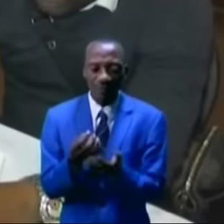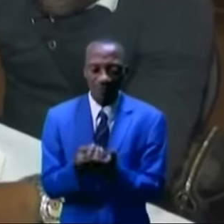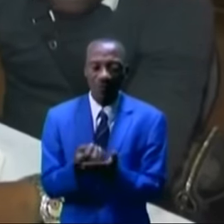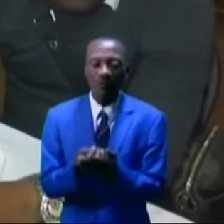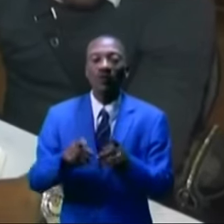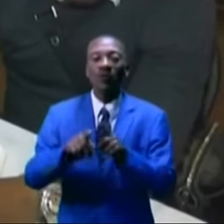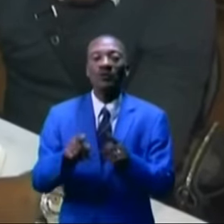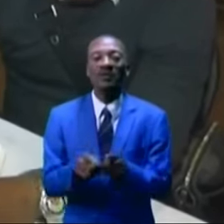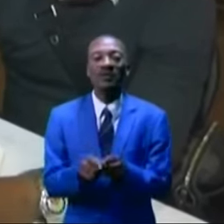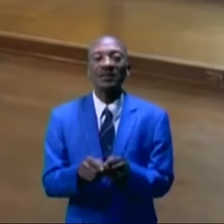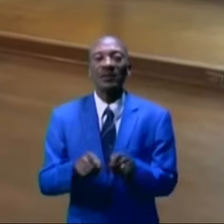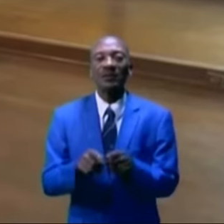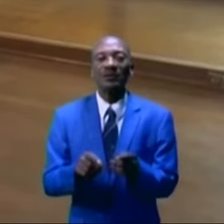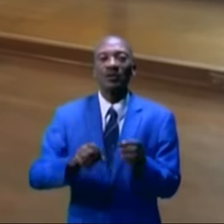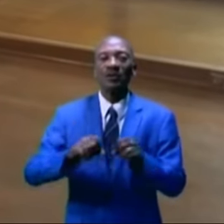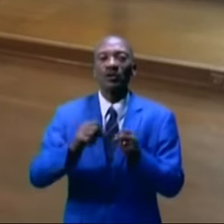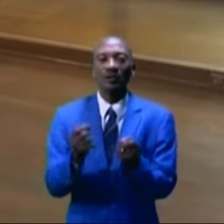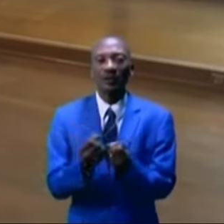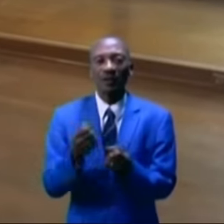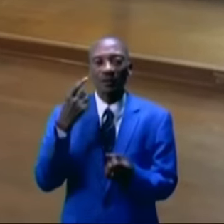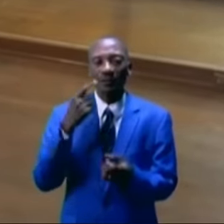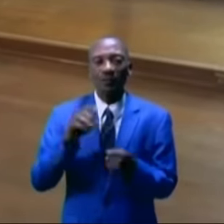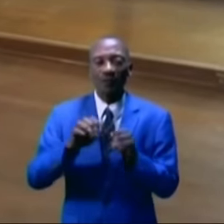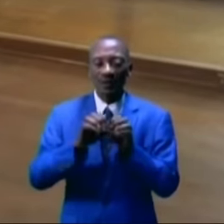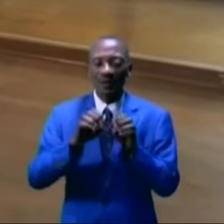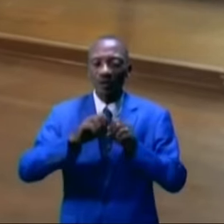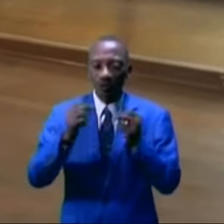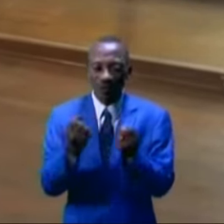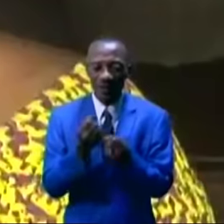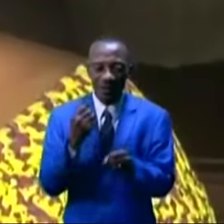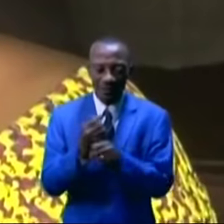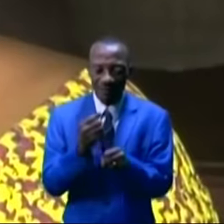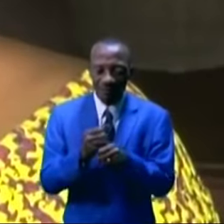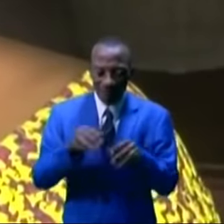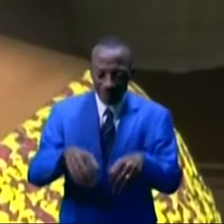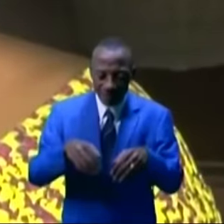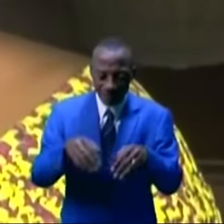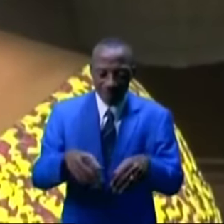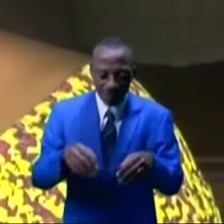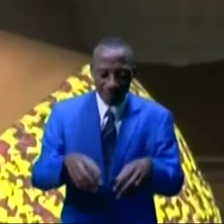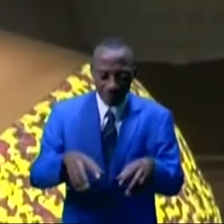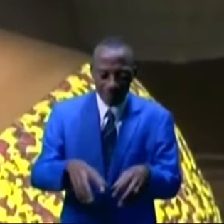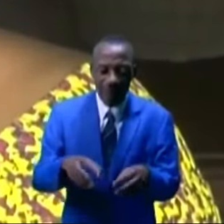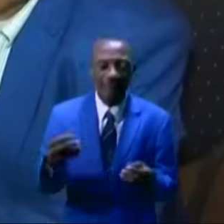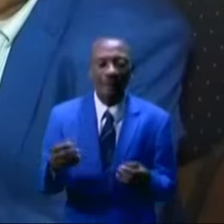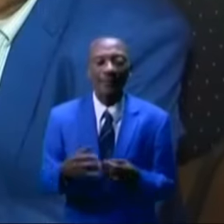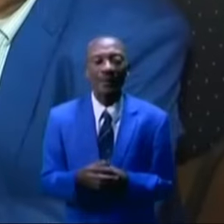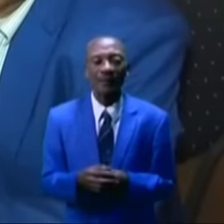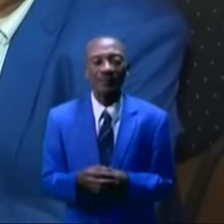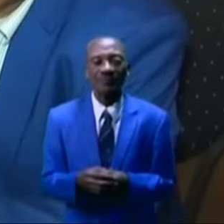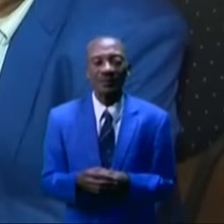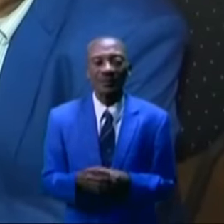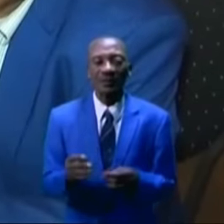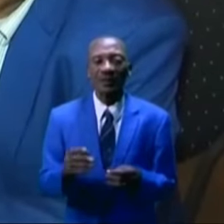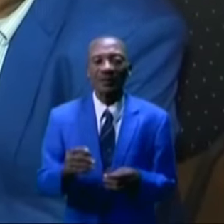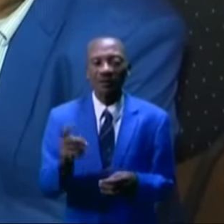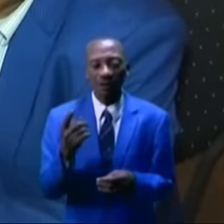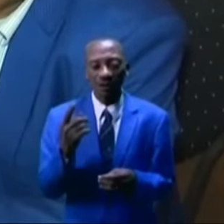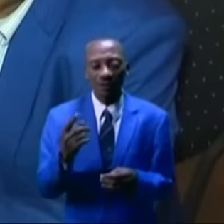environnementales des entreprises extractives. Sachant que seul le secteur industriel des mines